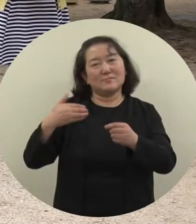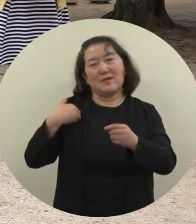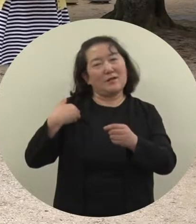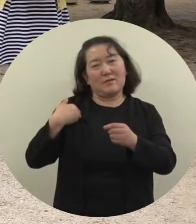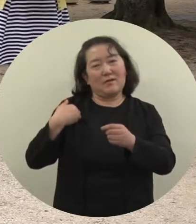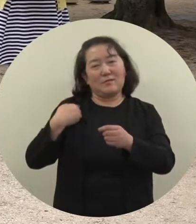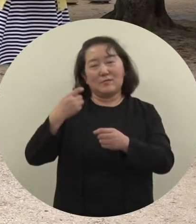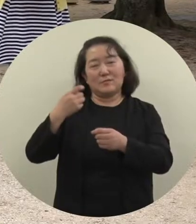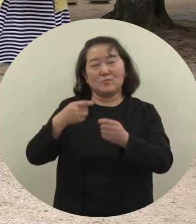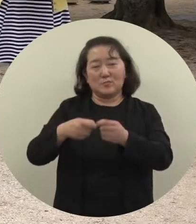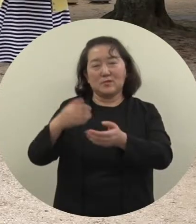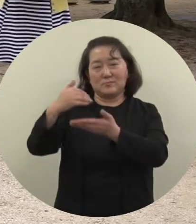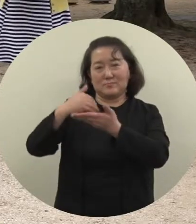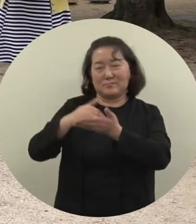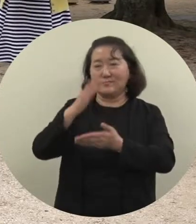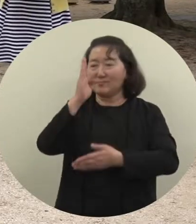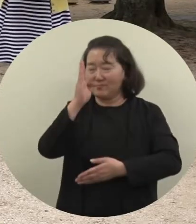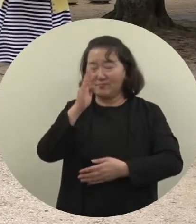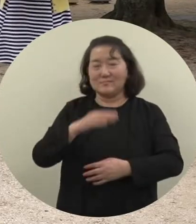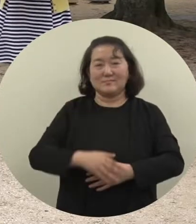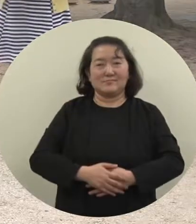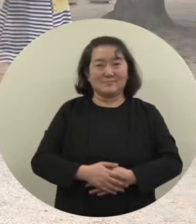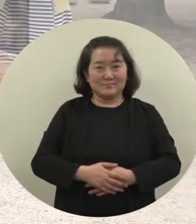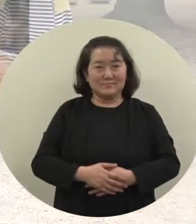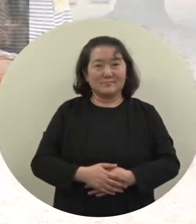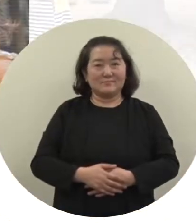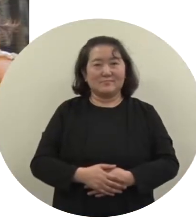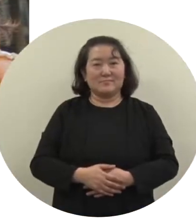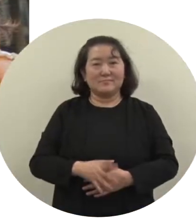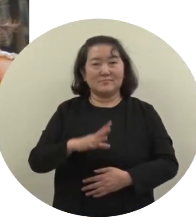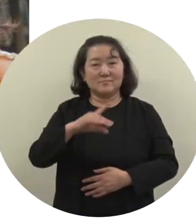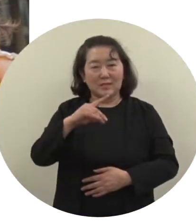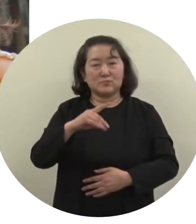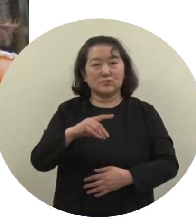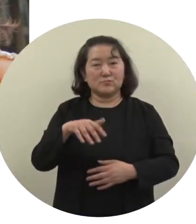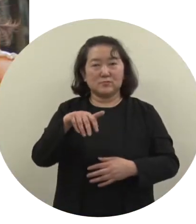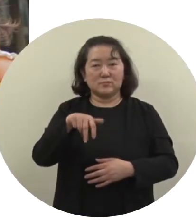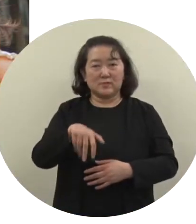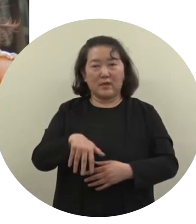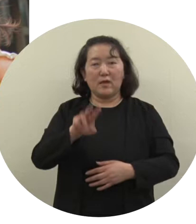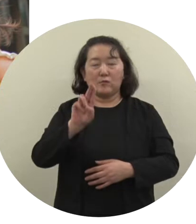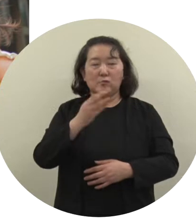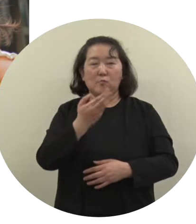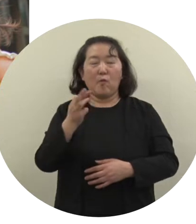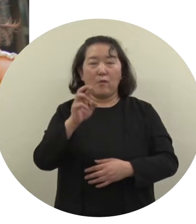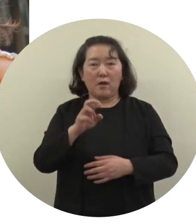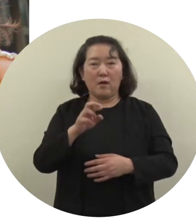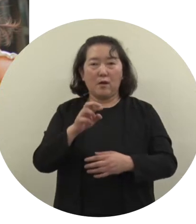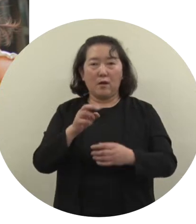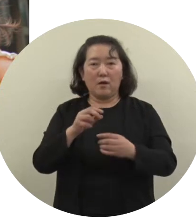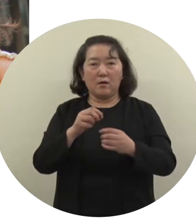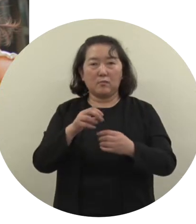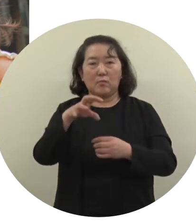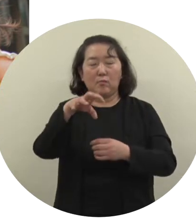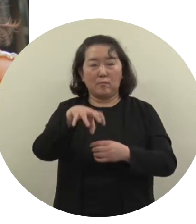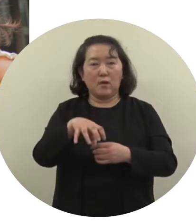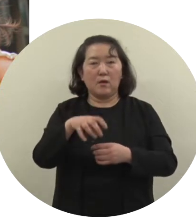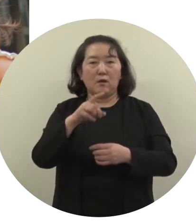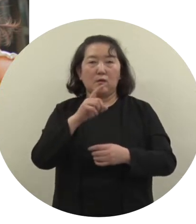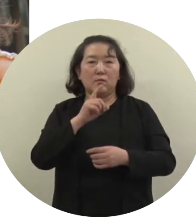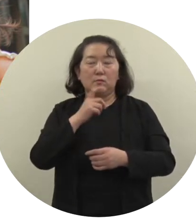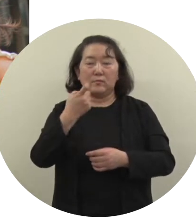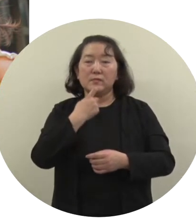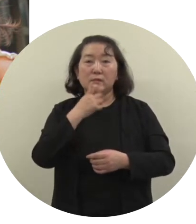ので、小島さん詳しくご説明いただけますか。 はい、まずネウボラの発祥の地はフィンランドです